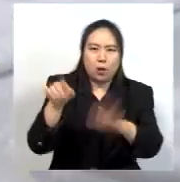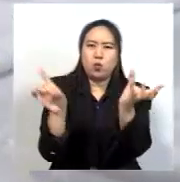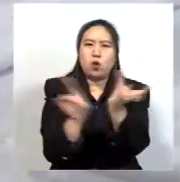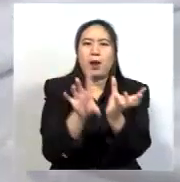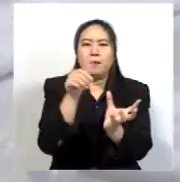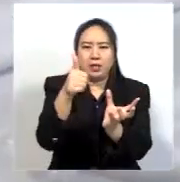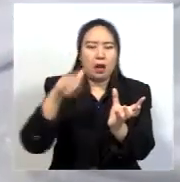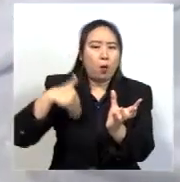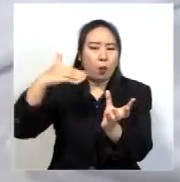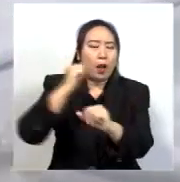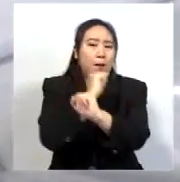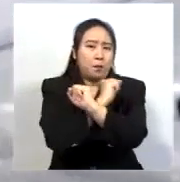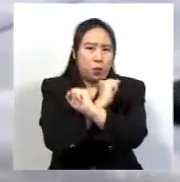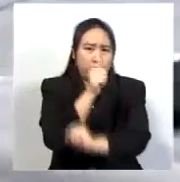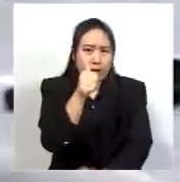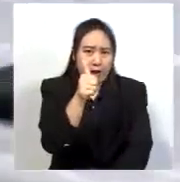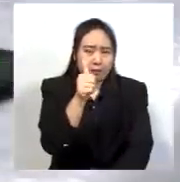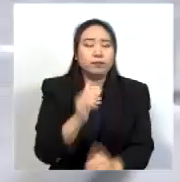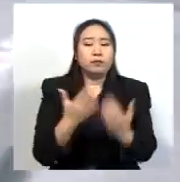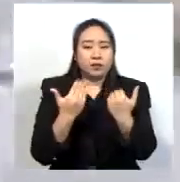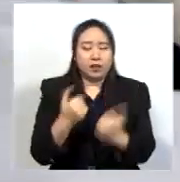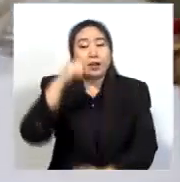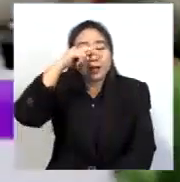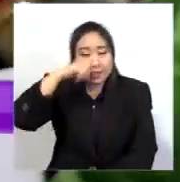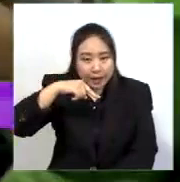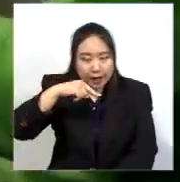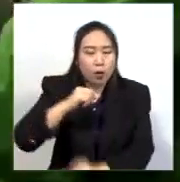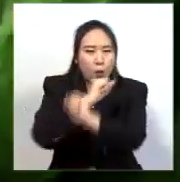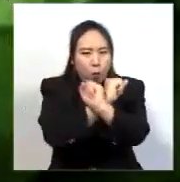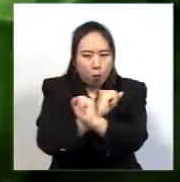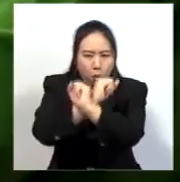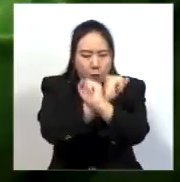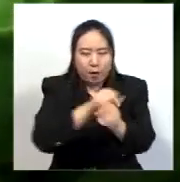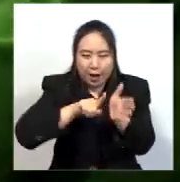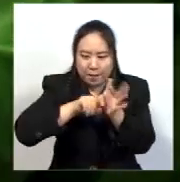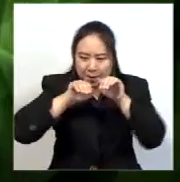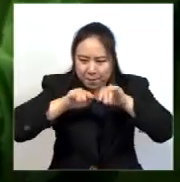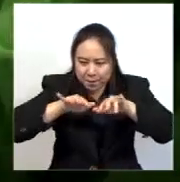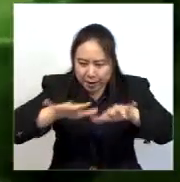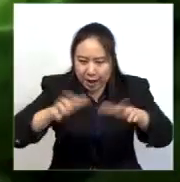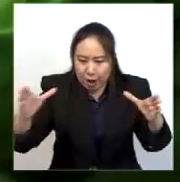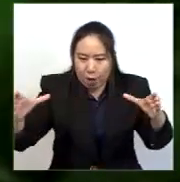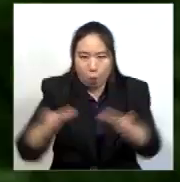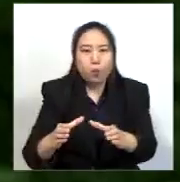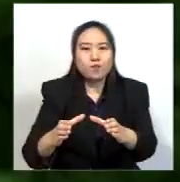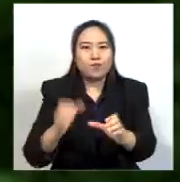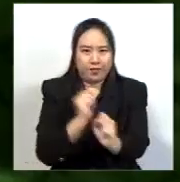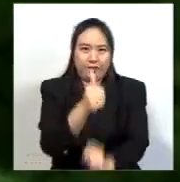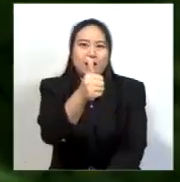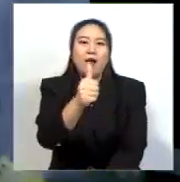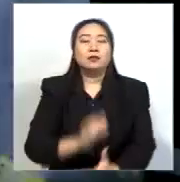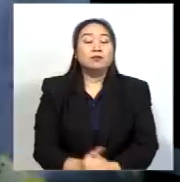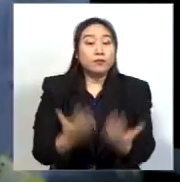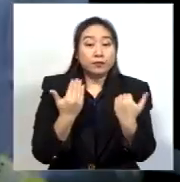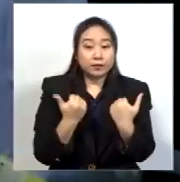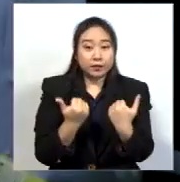าพนำไปสู่การรับมือที่เหมาะสมจนทำให้ประเทศไทยสามารถควบคุมการระบาดได้อยู่ในวงจำกัดอ